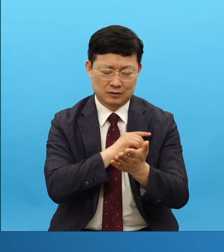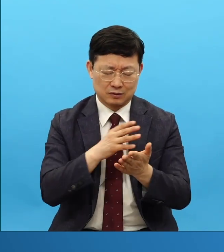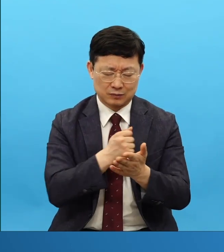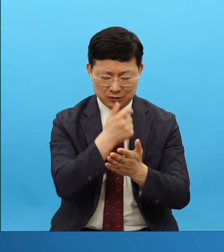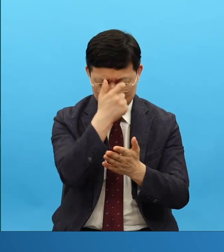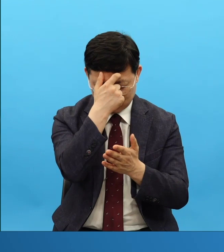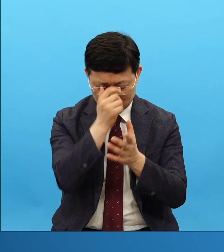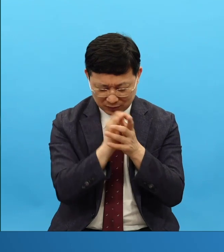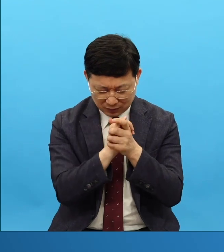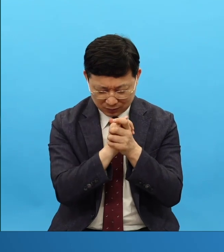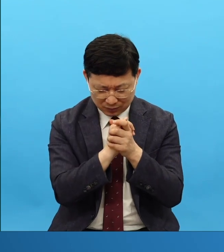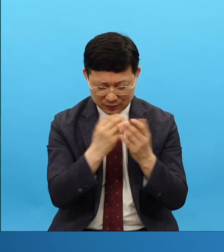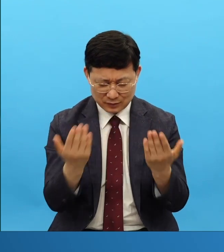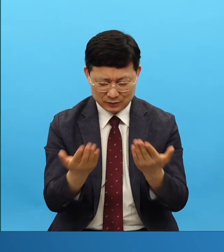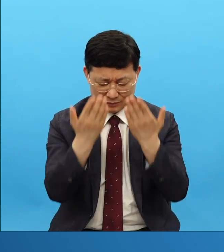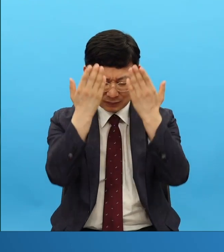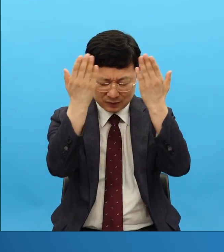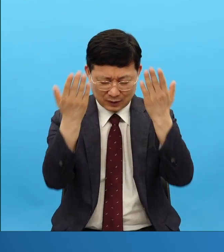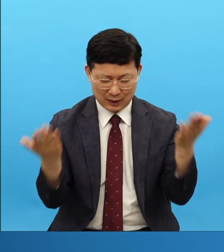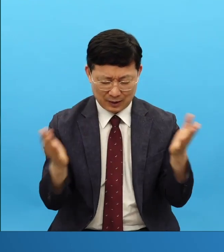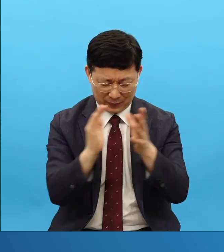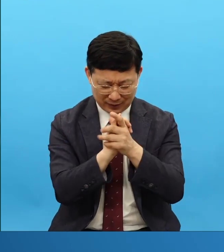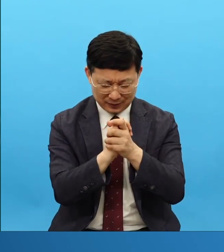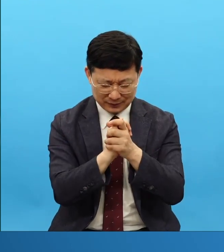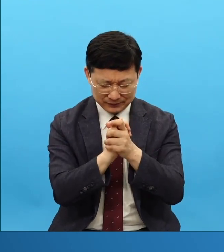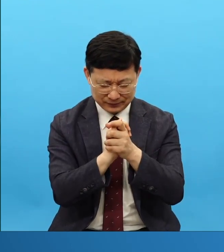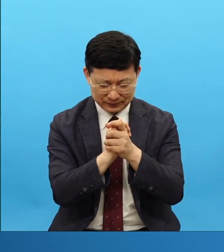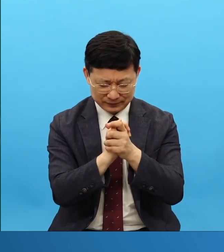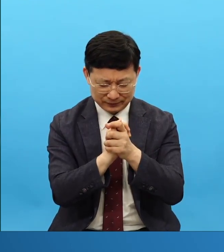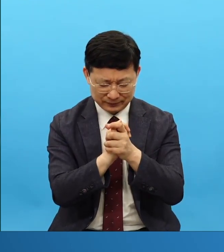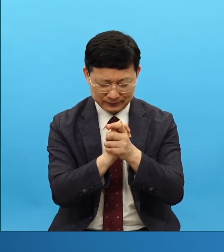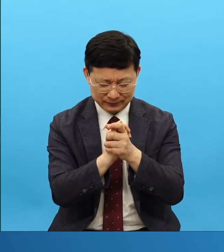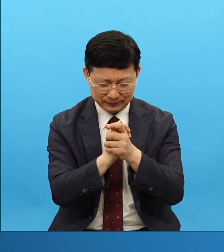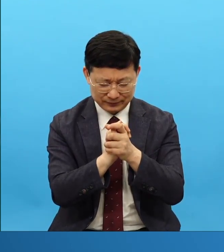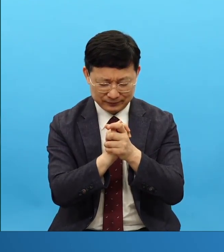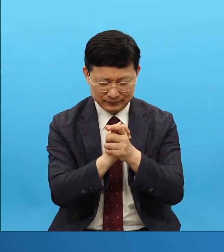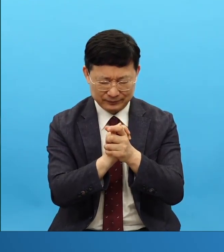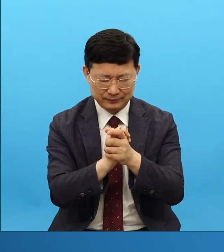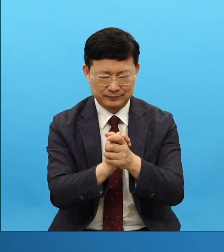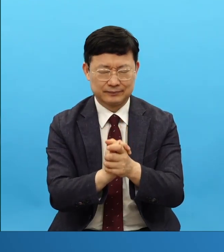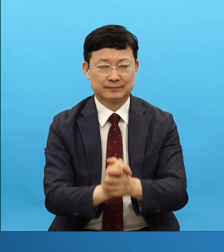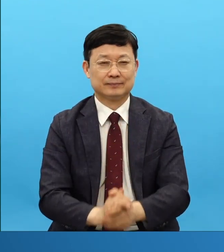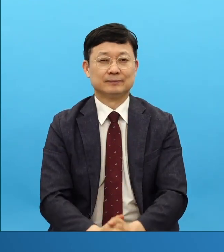이름으로 기도하옵나이다. In Jesus Christ's name we pray. Amen.